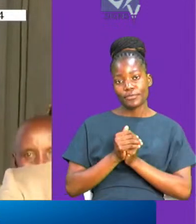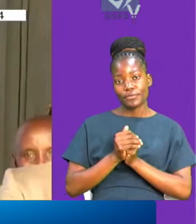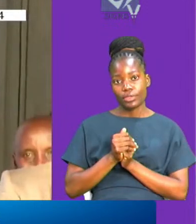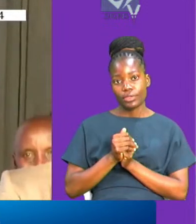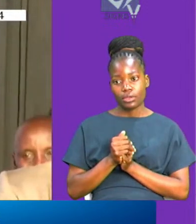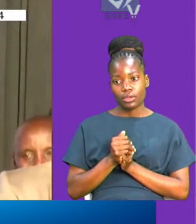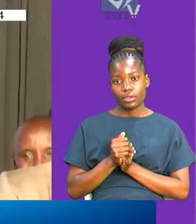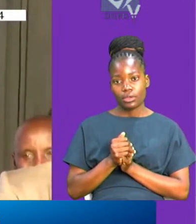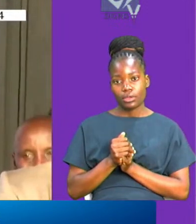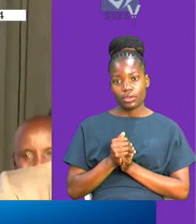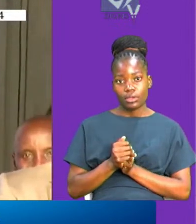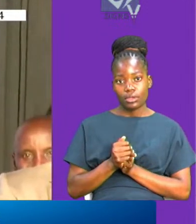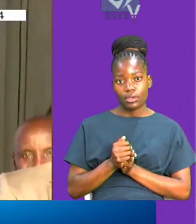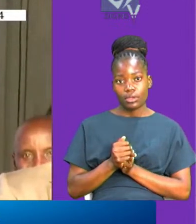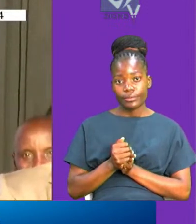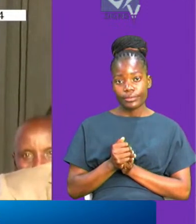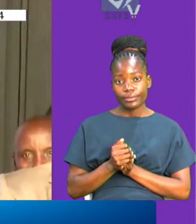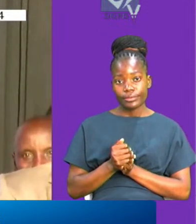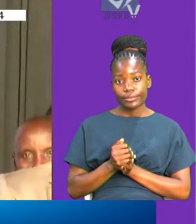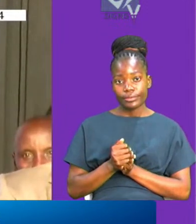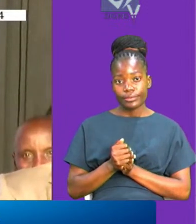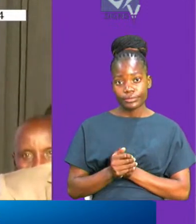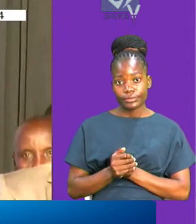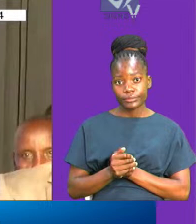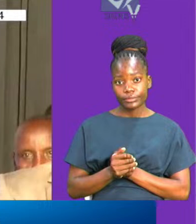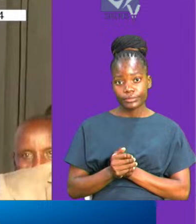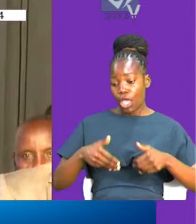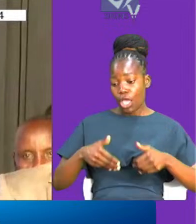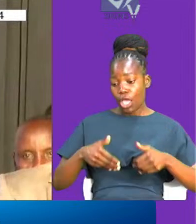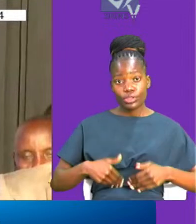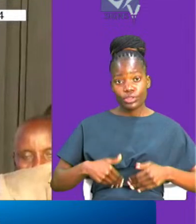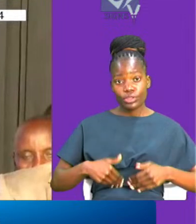Surely, you people, what is you young people, what is the problem?